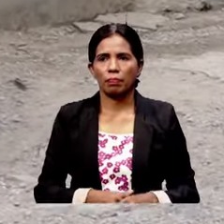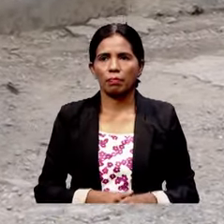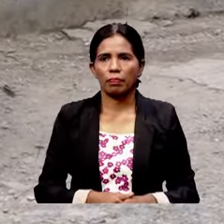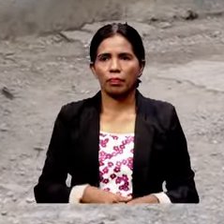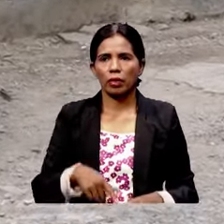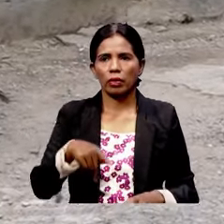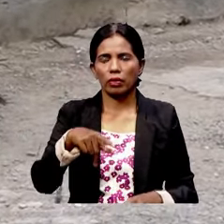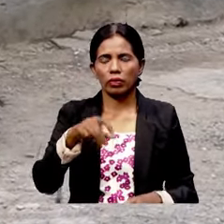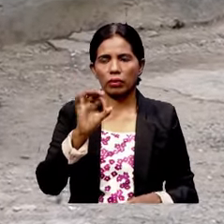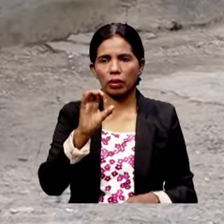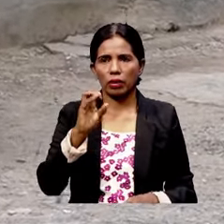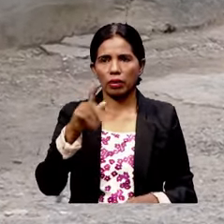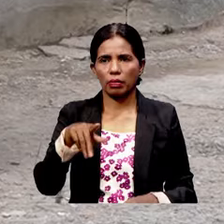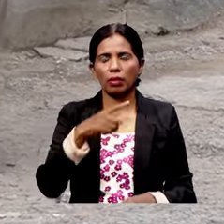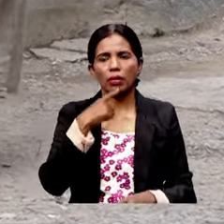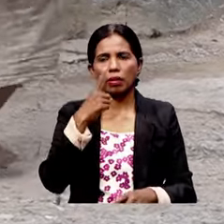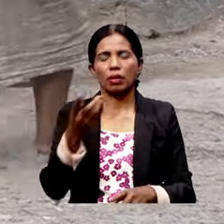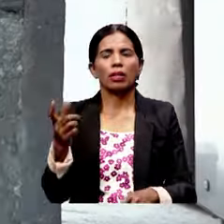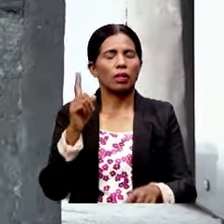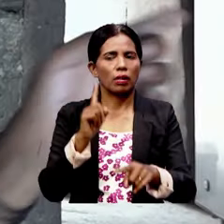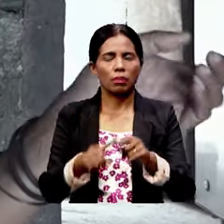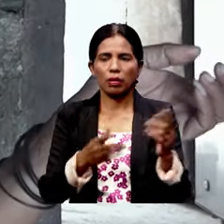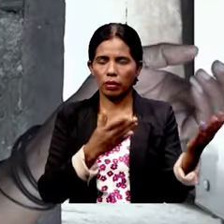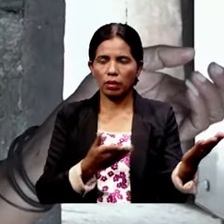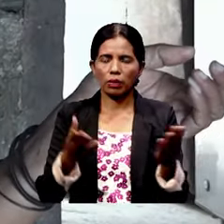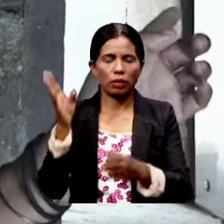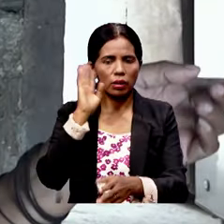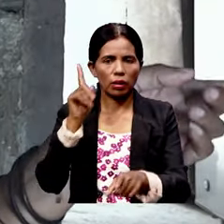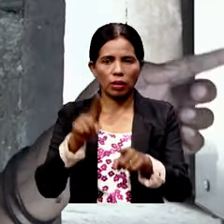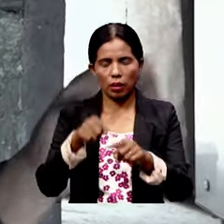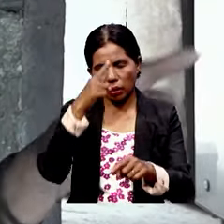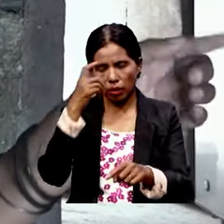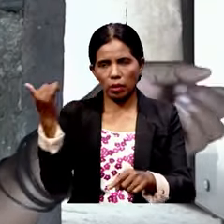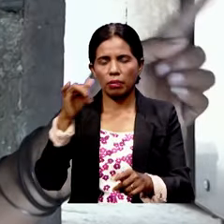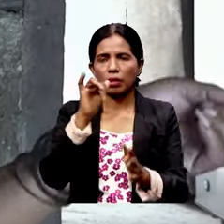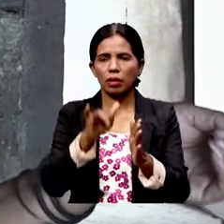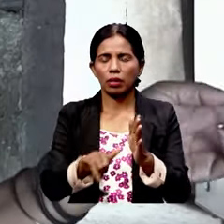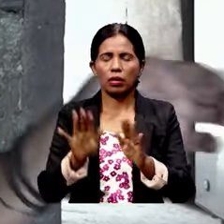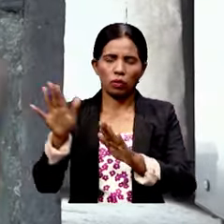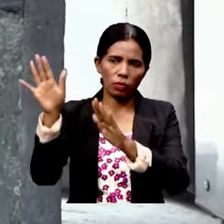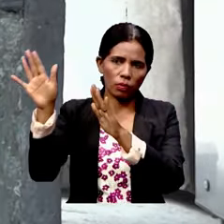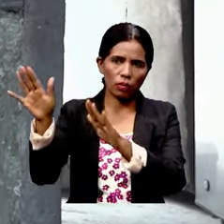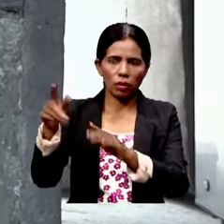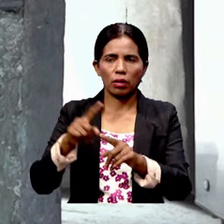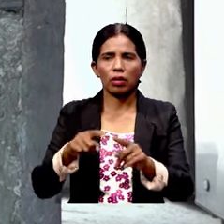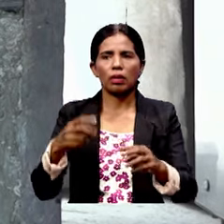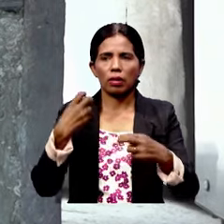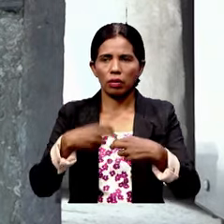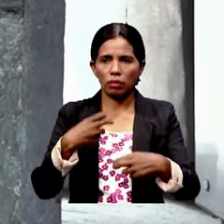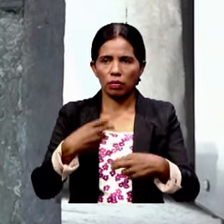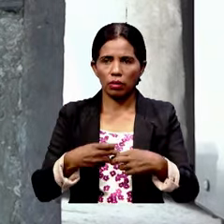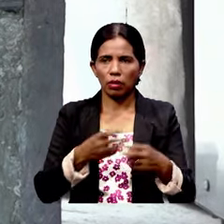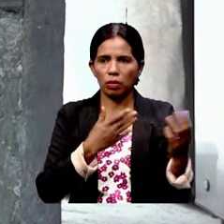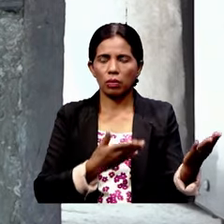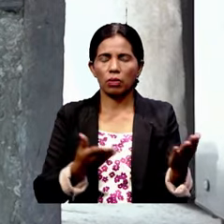Filipa explica o triste razão sira labera tulori ni alim, tamba sira hela ia forrololo, nun é difícil a tulori